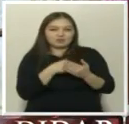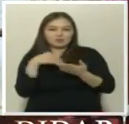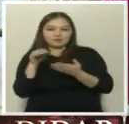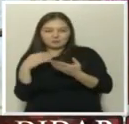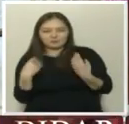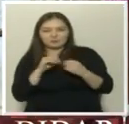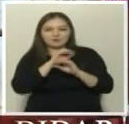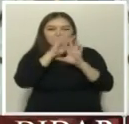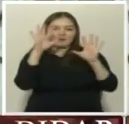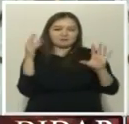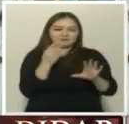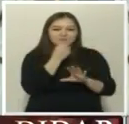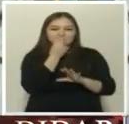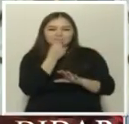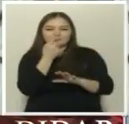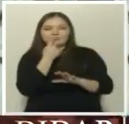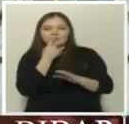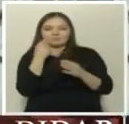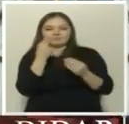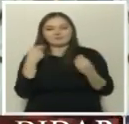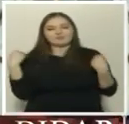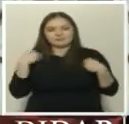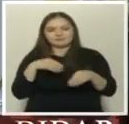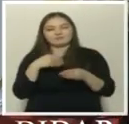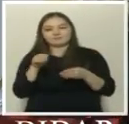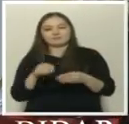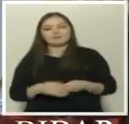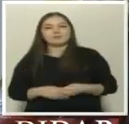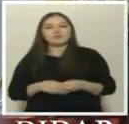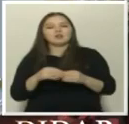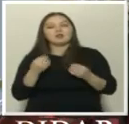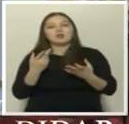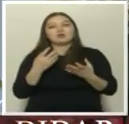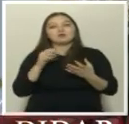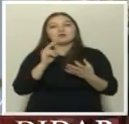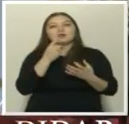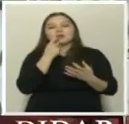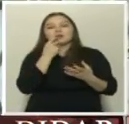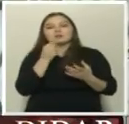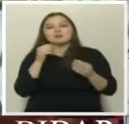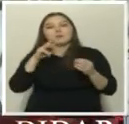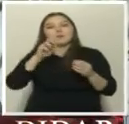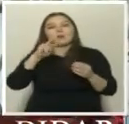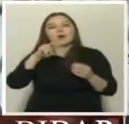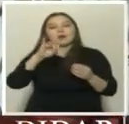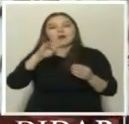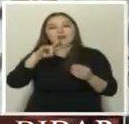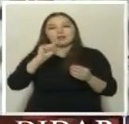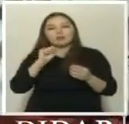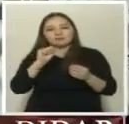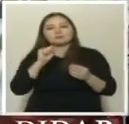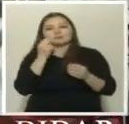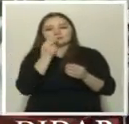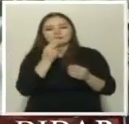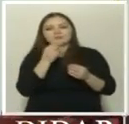в этом году в моде цвет Вива маджента это сложная малиновый красный оттенок не холодный и не теплый Вива